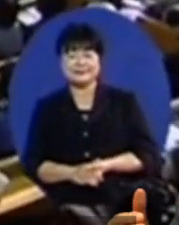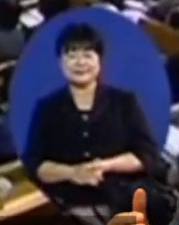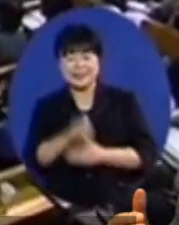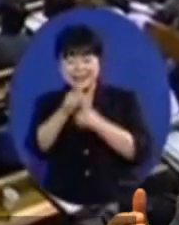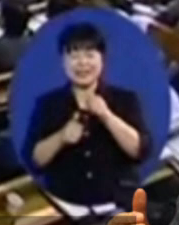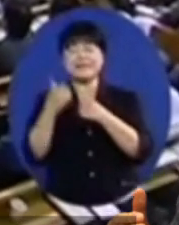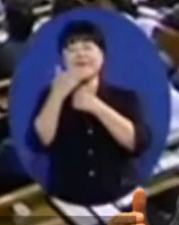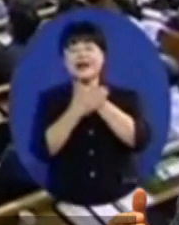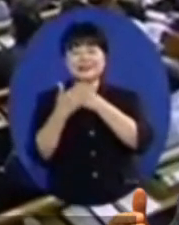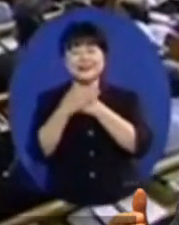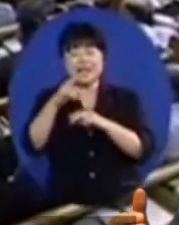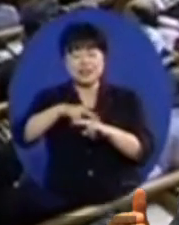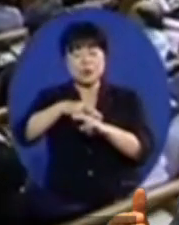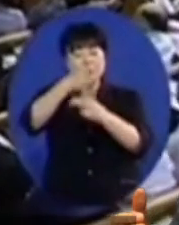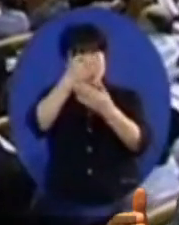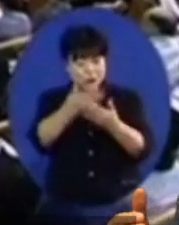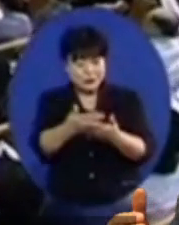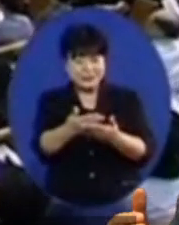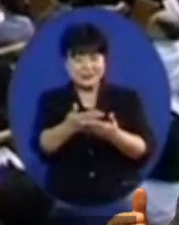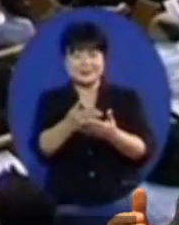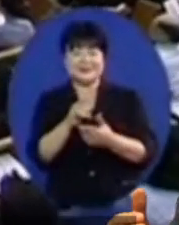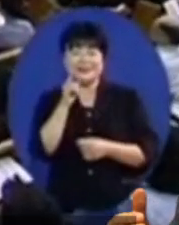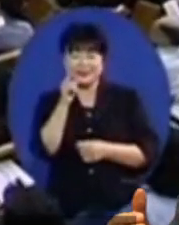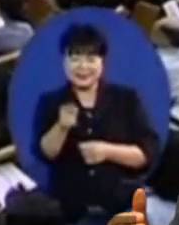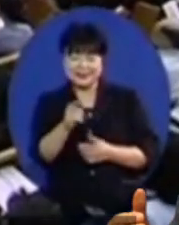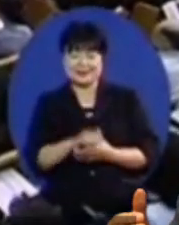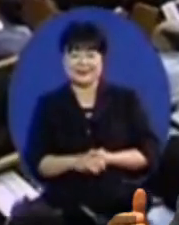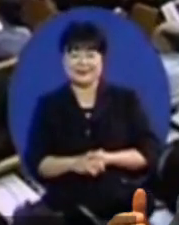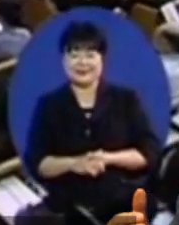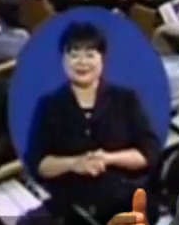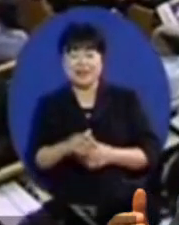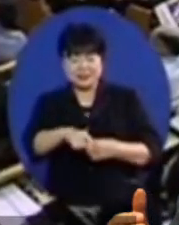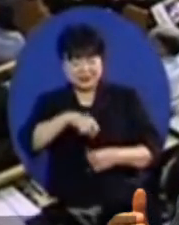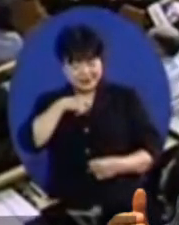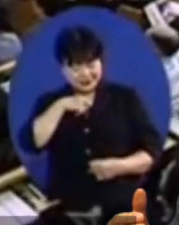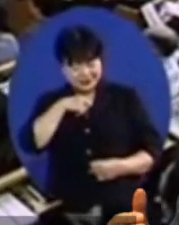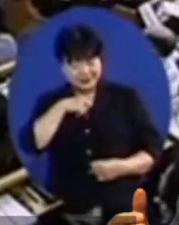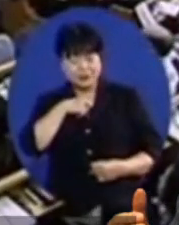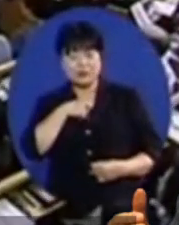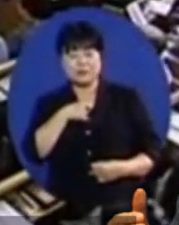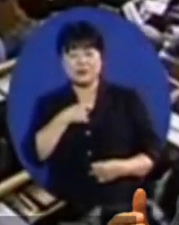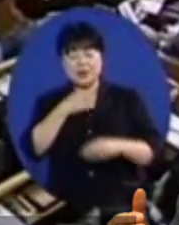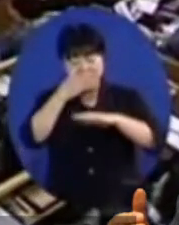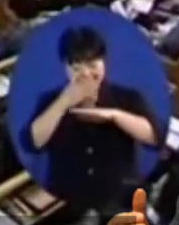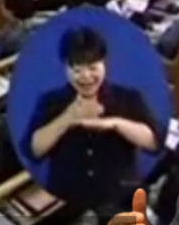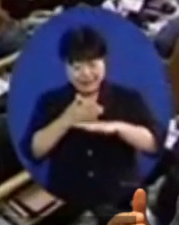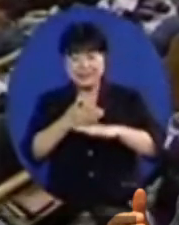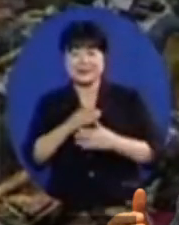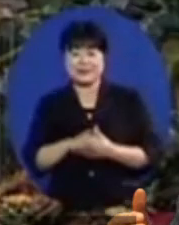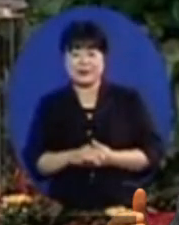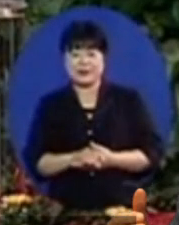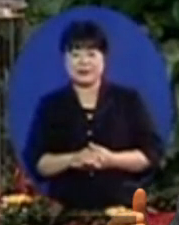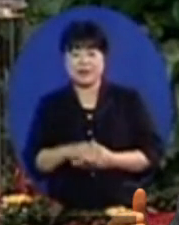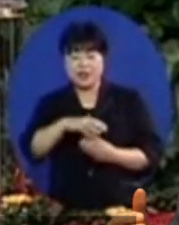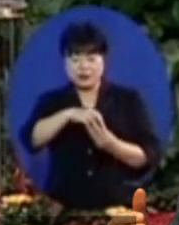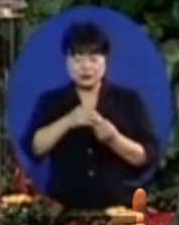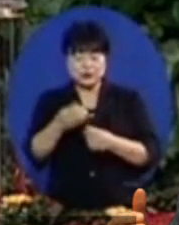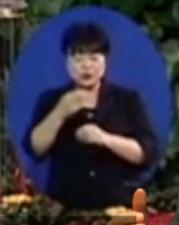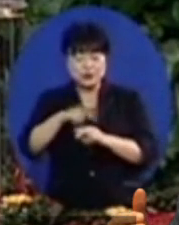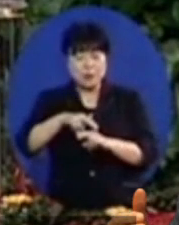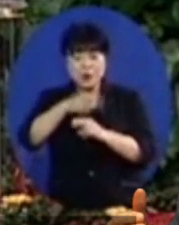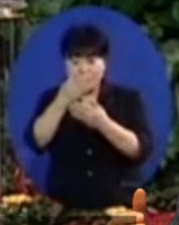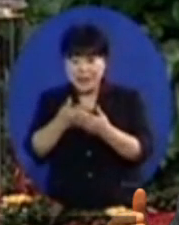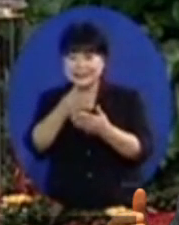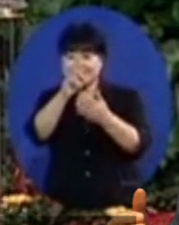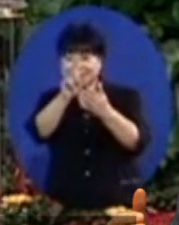하나님의 은혜의 선물로 주신 이 의로움을 우리가 감사해야 될 것은 추석 선물 받을 때